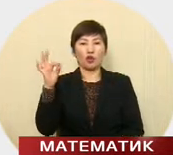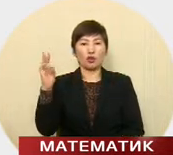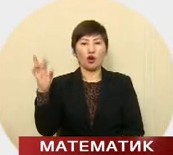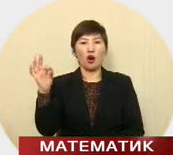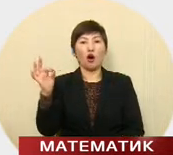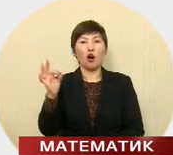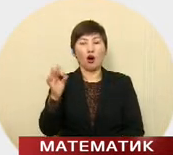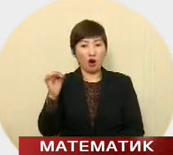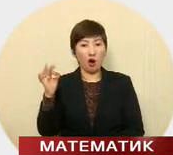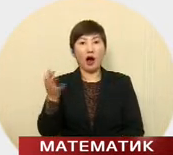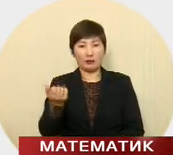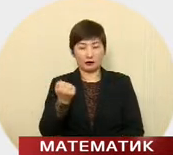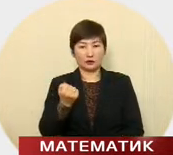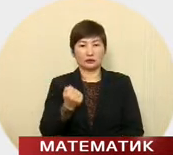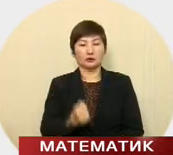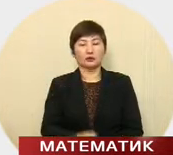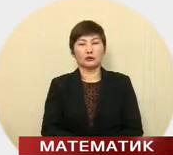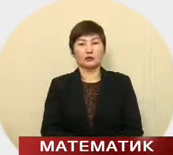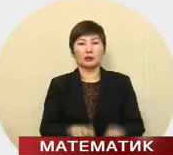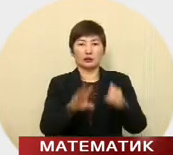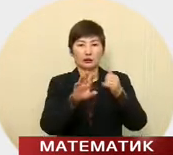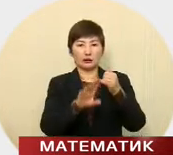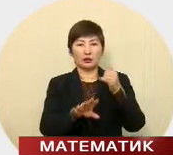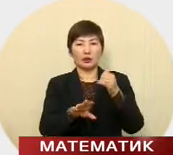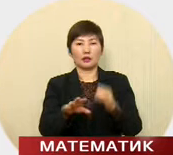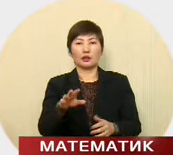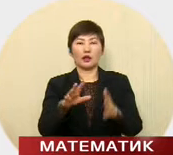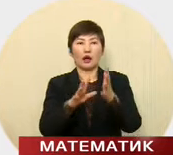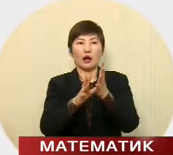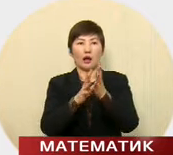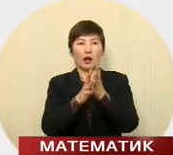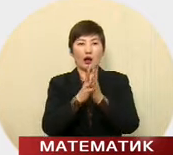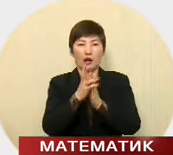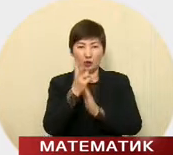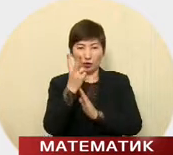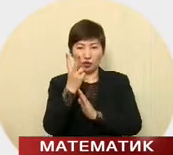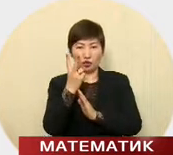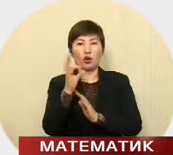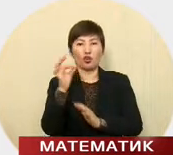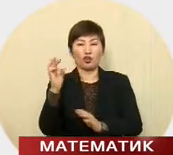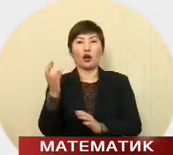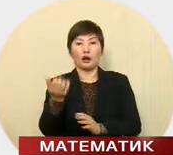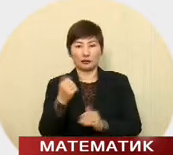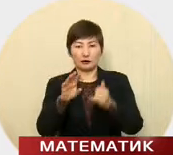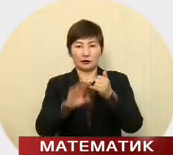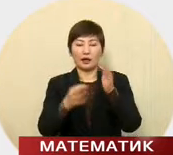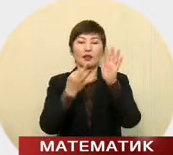За 3-р тамирчин 12 оноо авсан байна. 4-р тамирчин 8 оноо авсан байна.